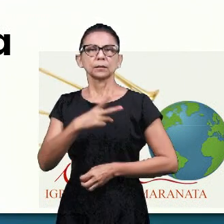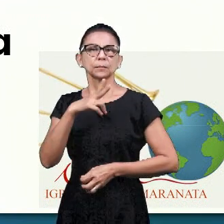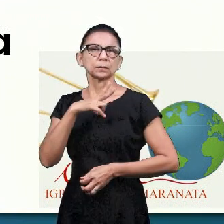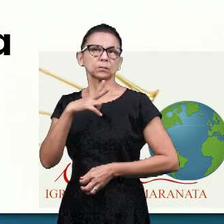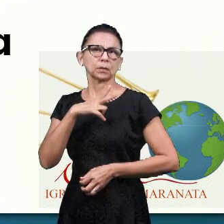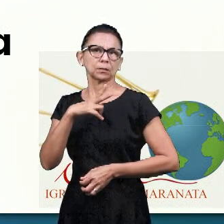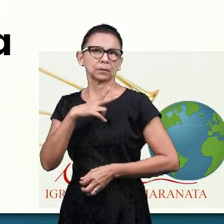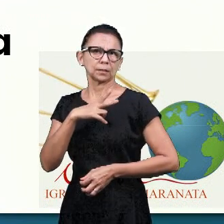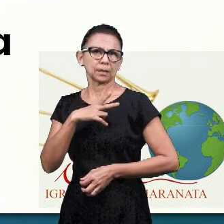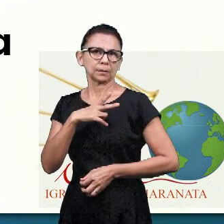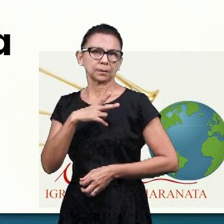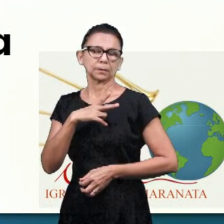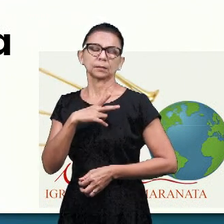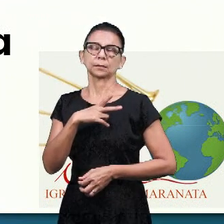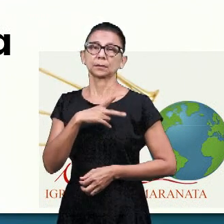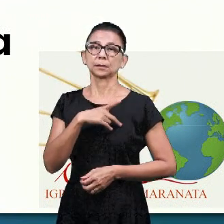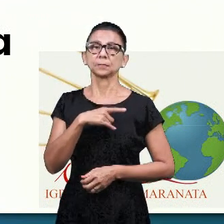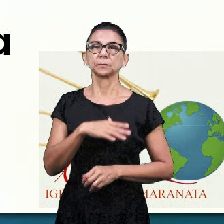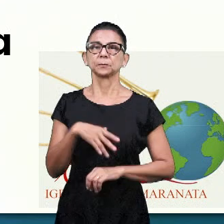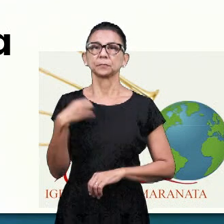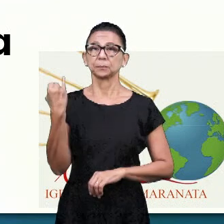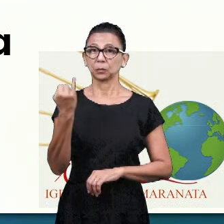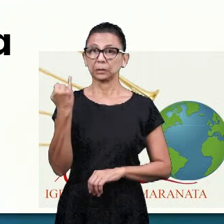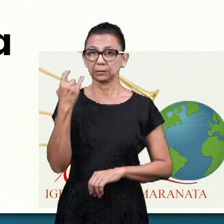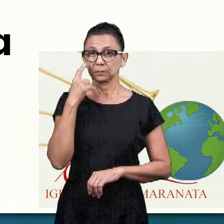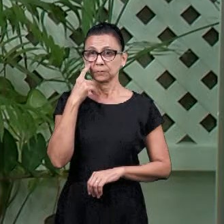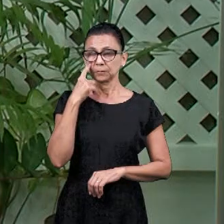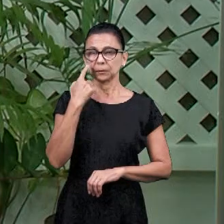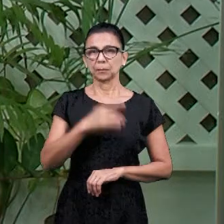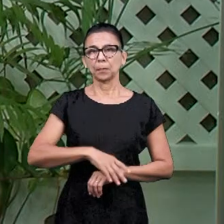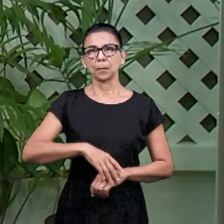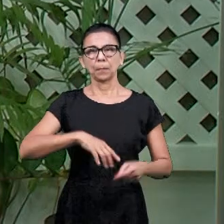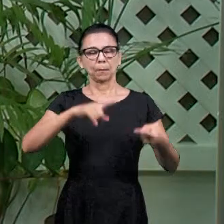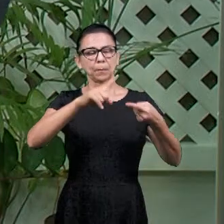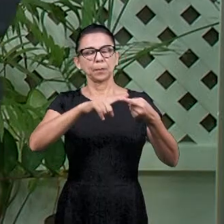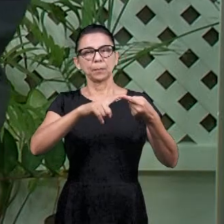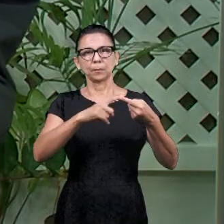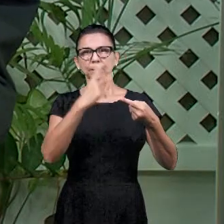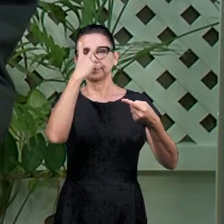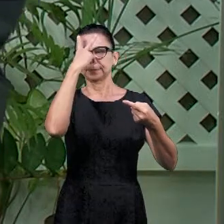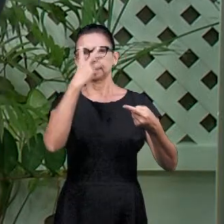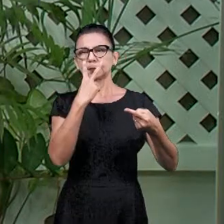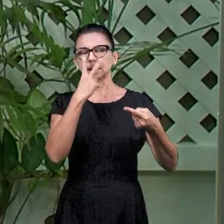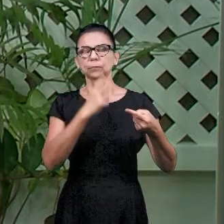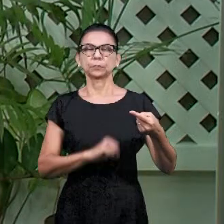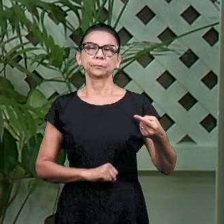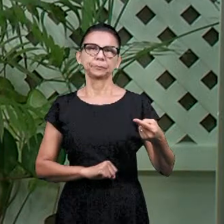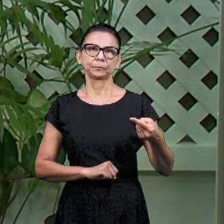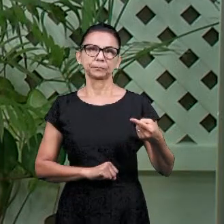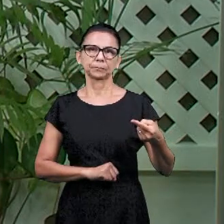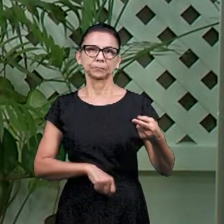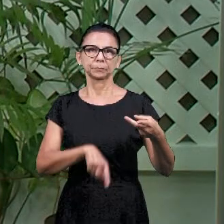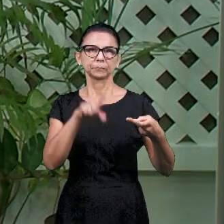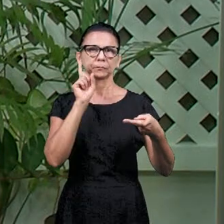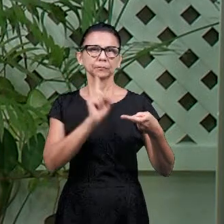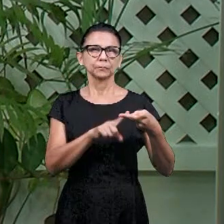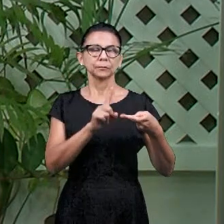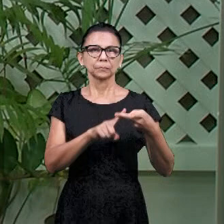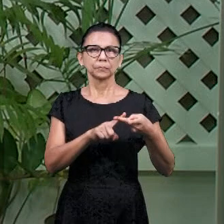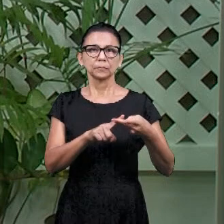rencontre le Seigneur Jésus? C'était trois situations. Tout d'abord, des situations les plus importantes. Tout d'abord, il était